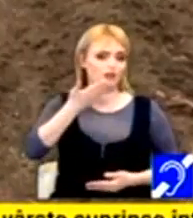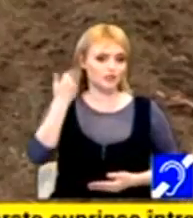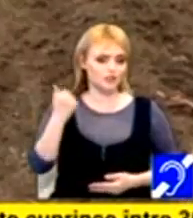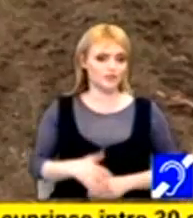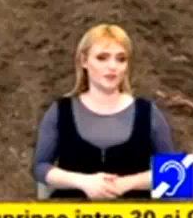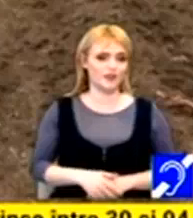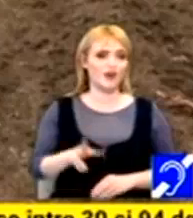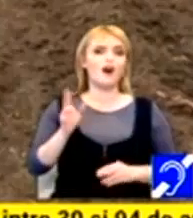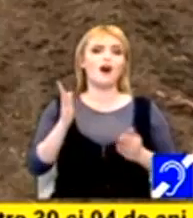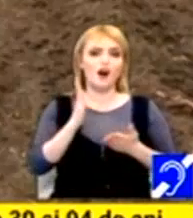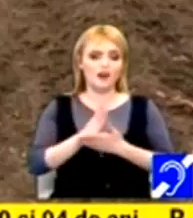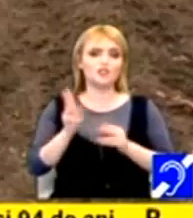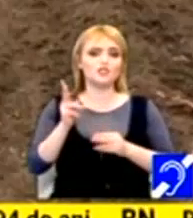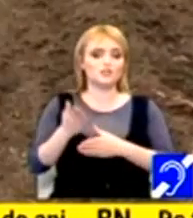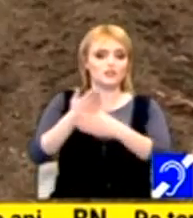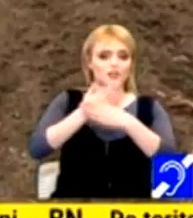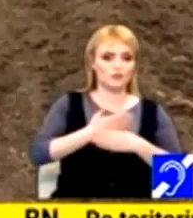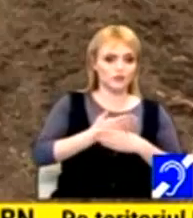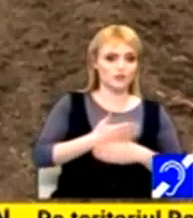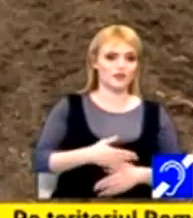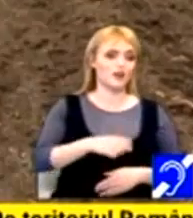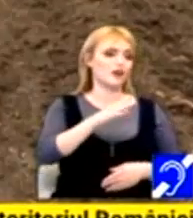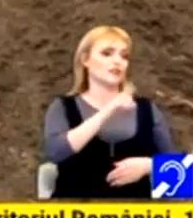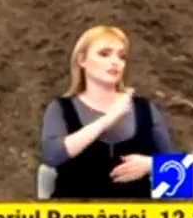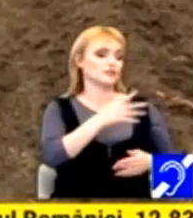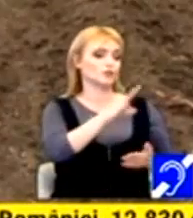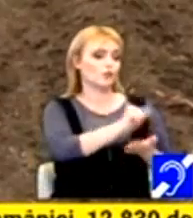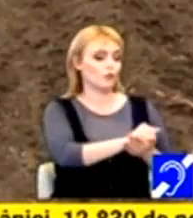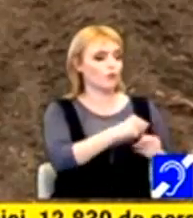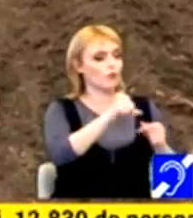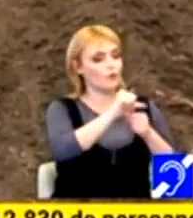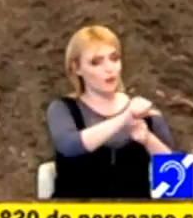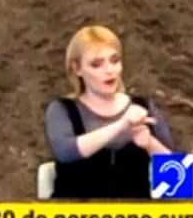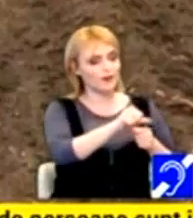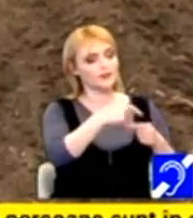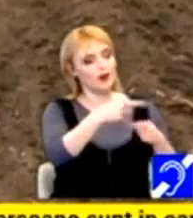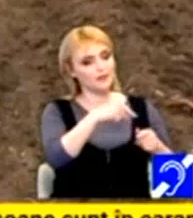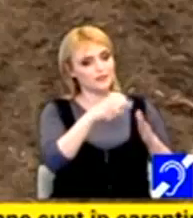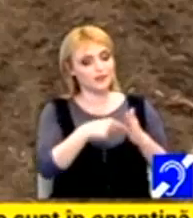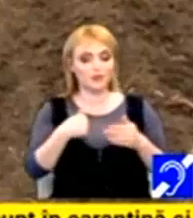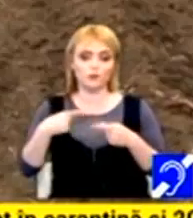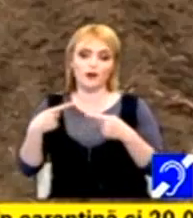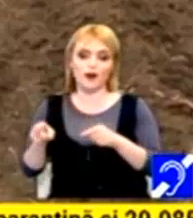și ne-o ajuta puțin. El se ocupă de o parte de întrebări din afacere, eu de altele și împreună cred